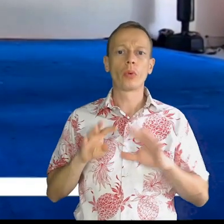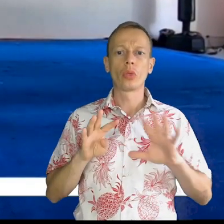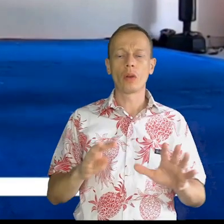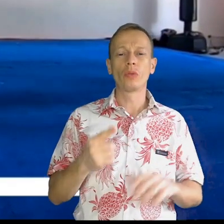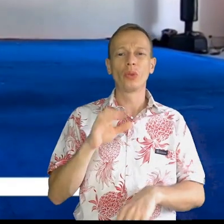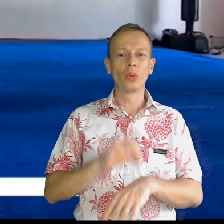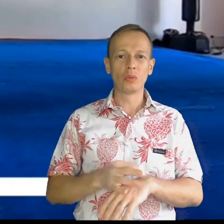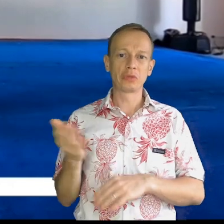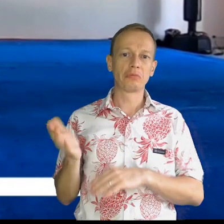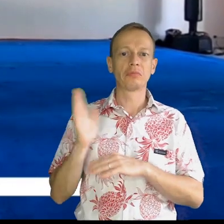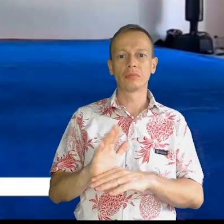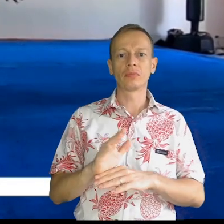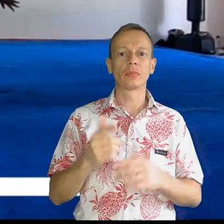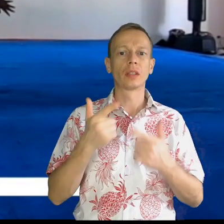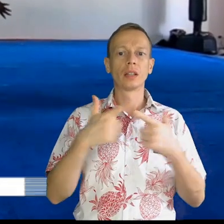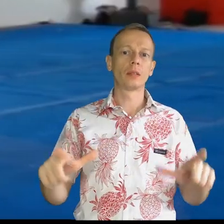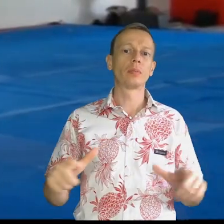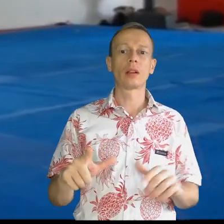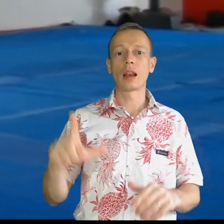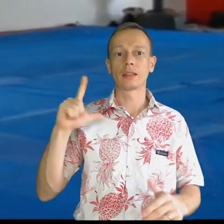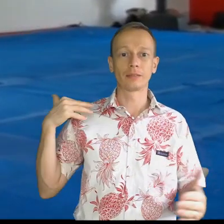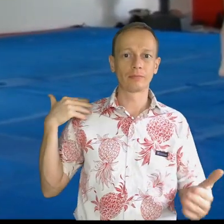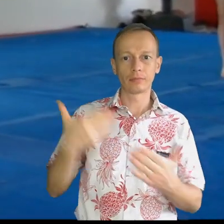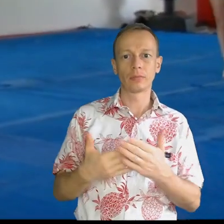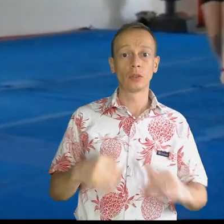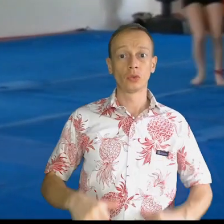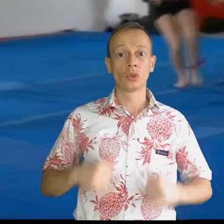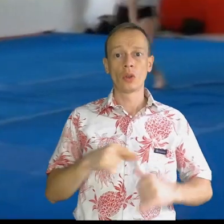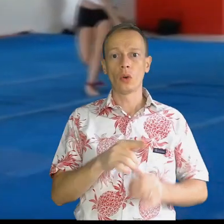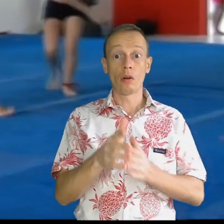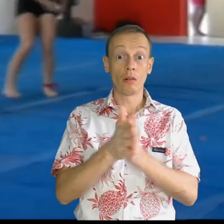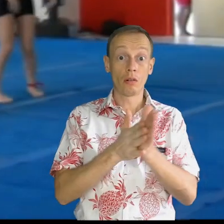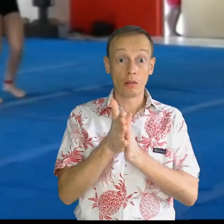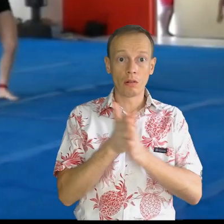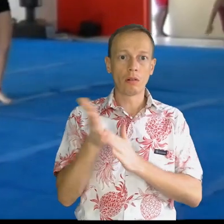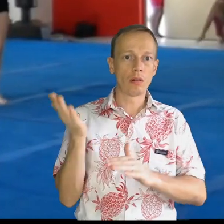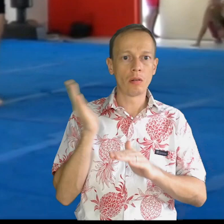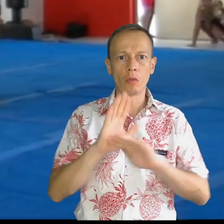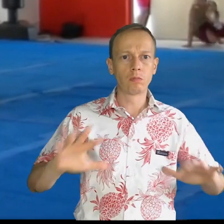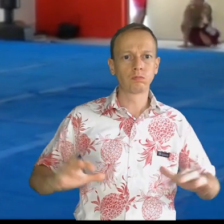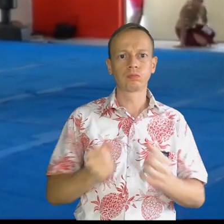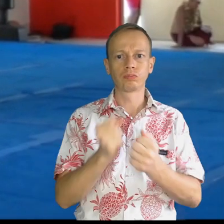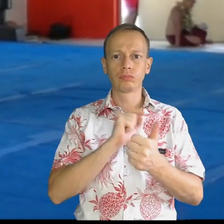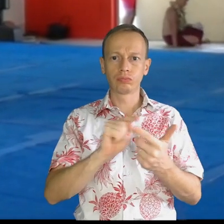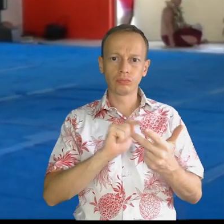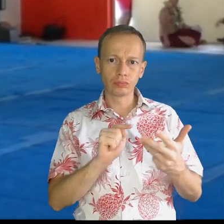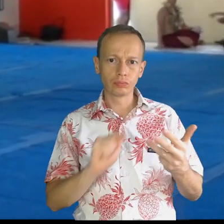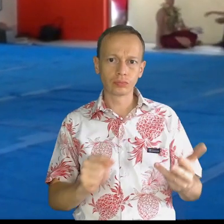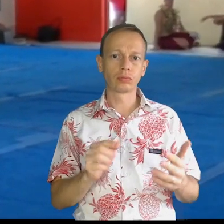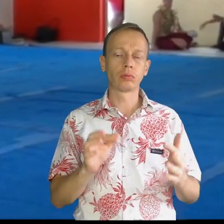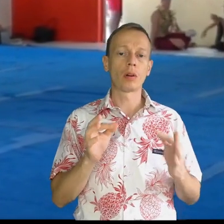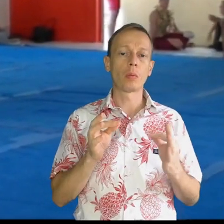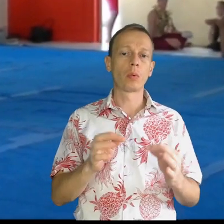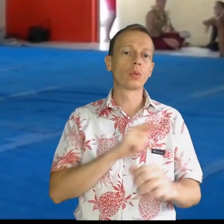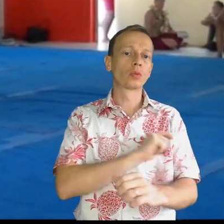2 minutes environ sur un thème libre depuis lundi. Des jeunes motivés, ils ont fait montre de leur savoir-faire